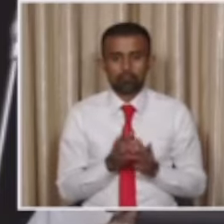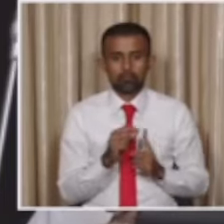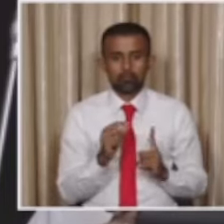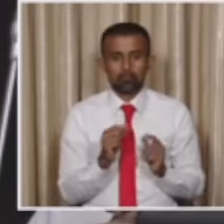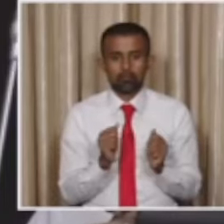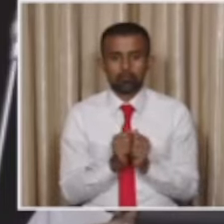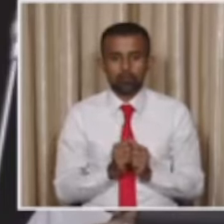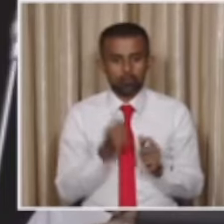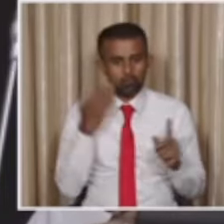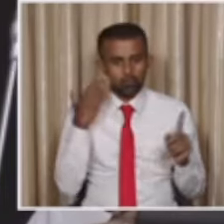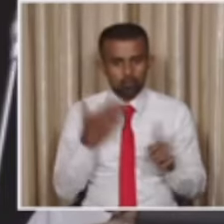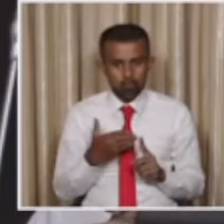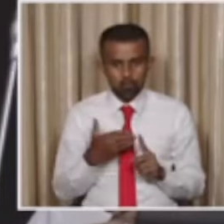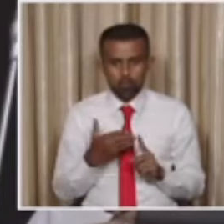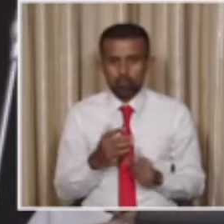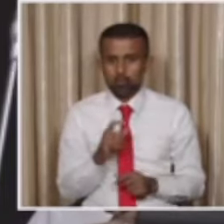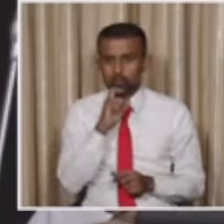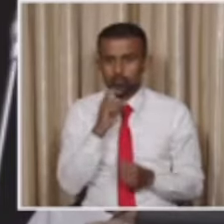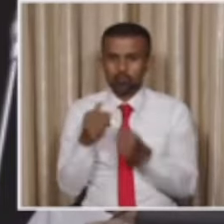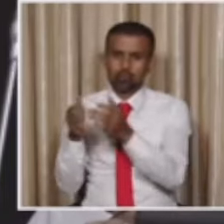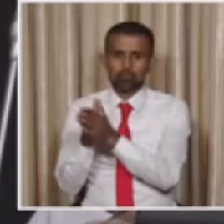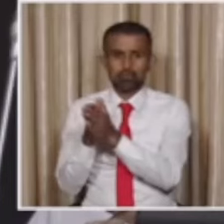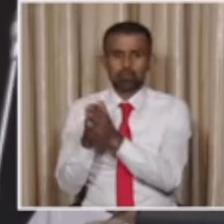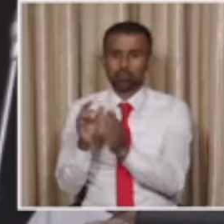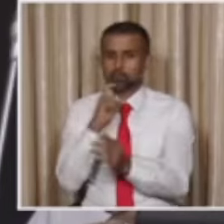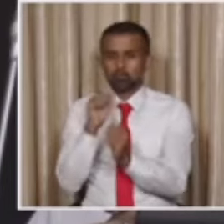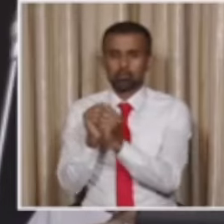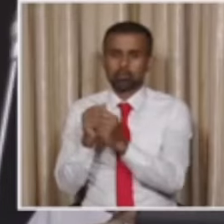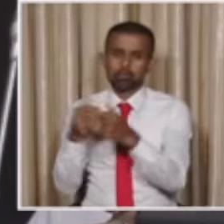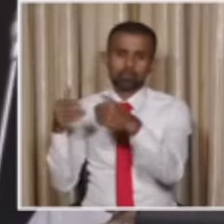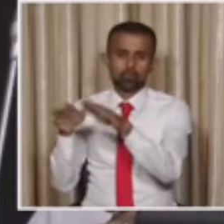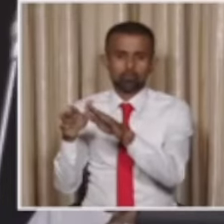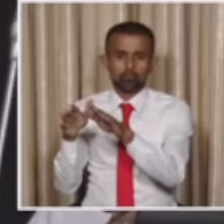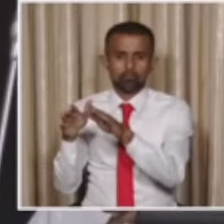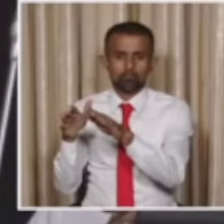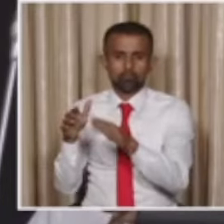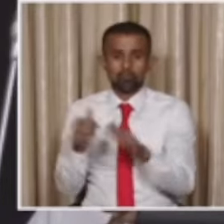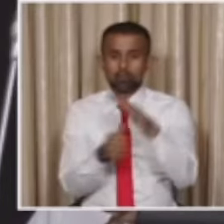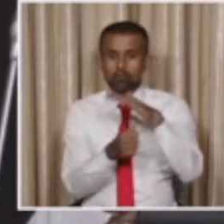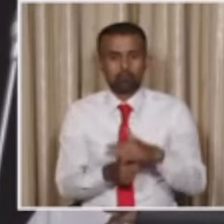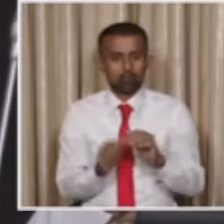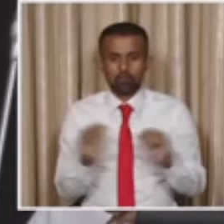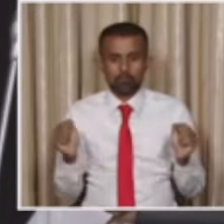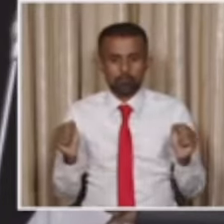කටයුතු සම්බන්ධව. අධිකරණය ස්වාධීනයි අධිකරණ කටයුතු සම්බන්ධව. එකකට එකක් යටත් නැහැ.